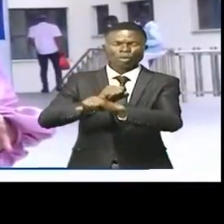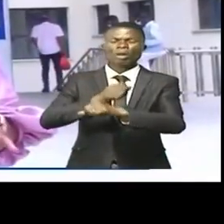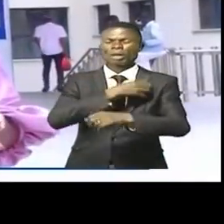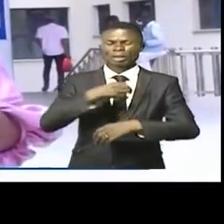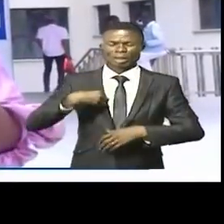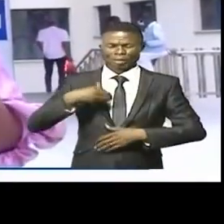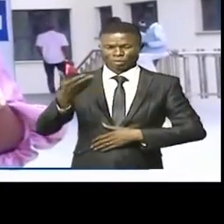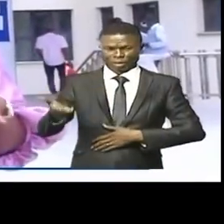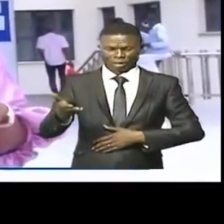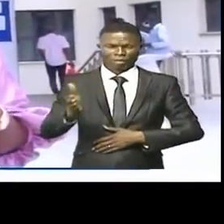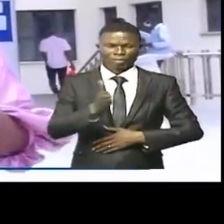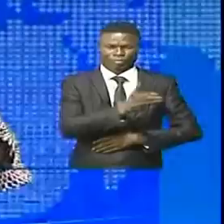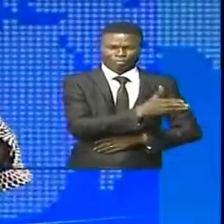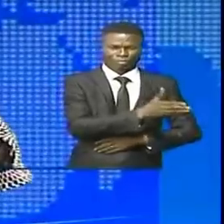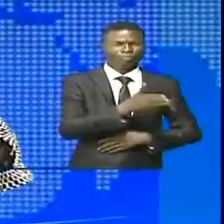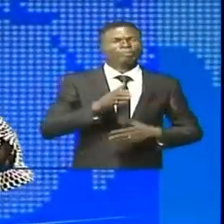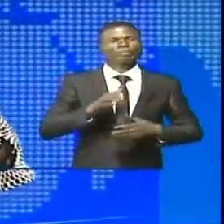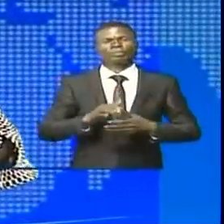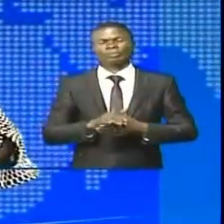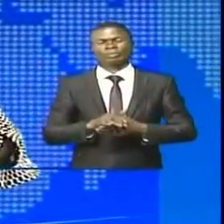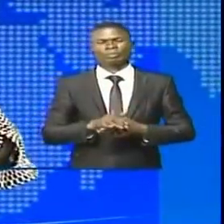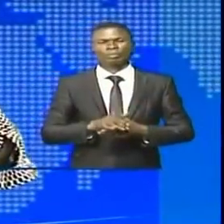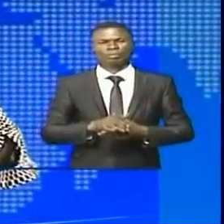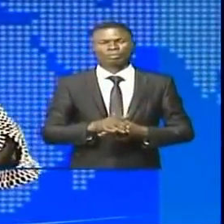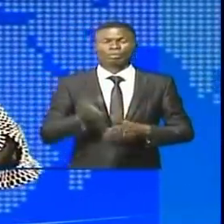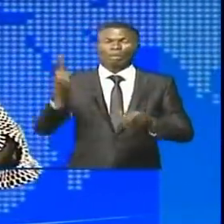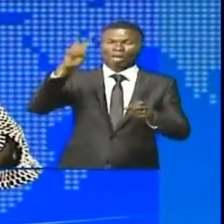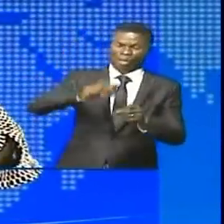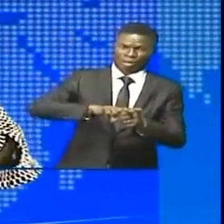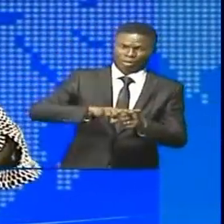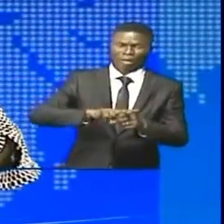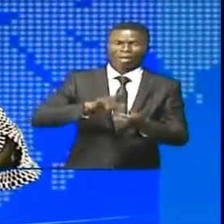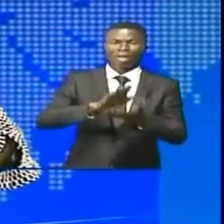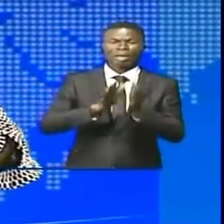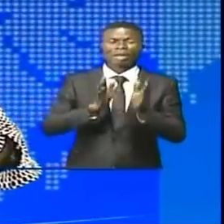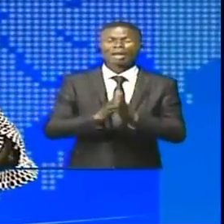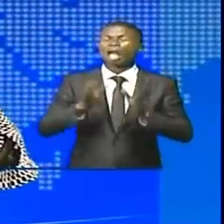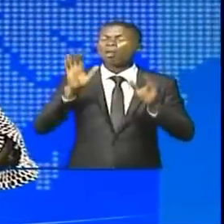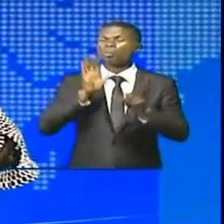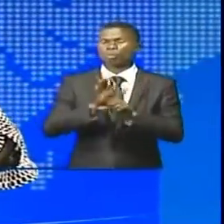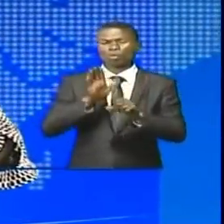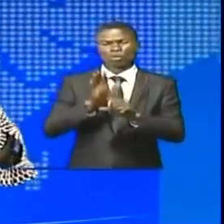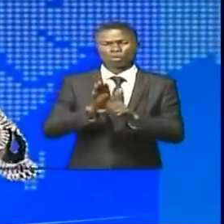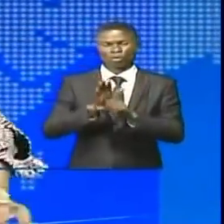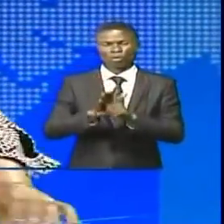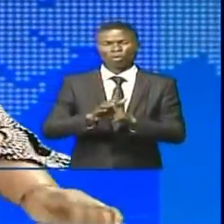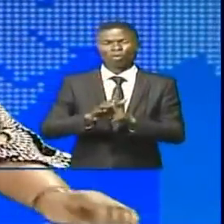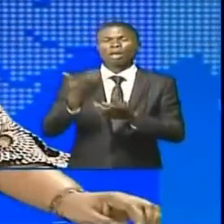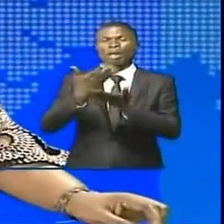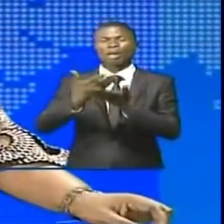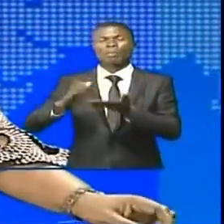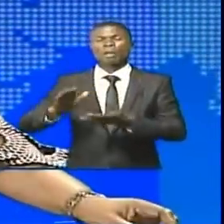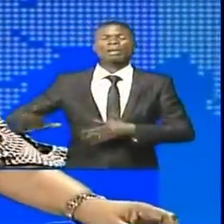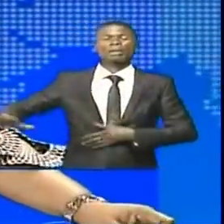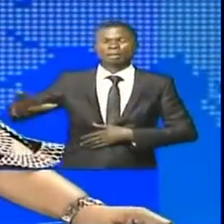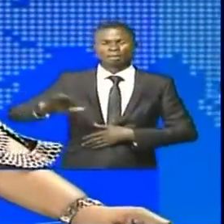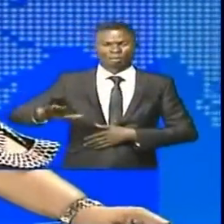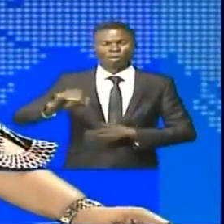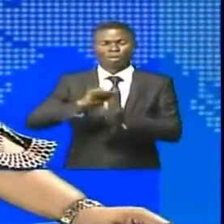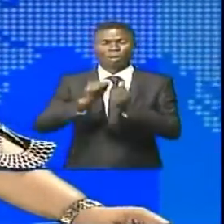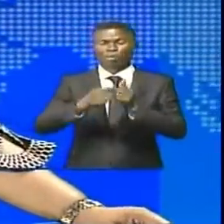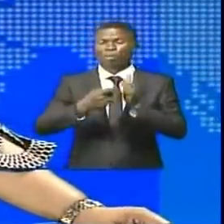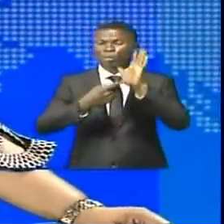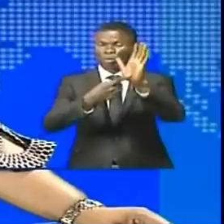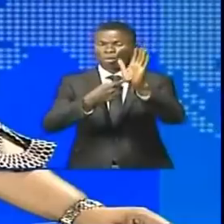du cancer le viol est devenu un sport préféré dans certaines parties du pays sujets exposés